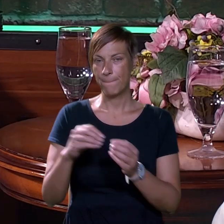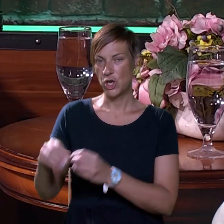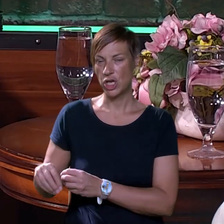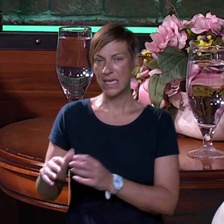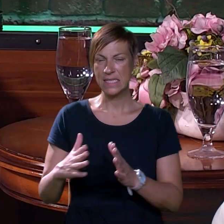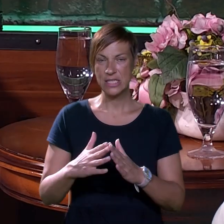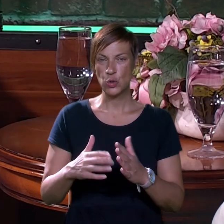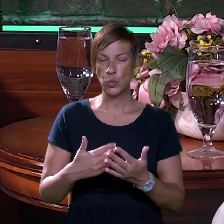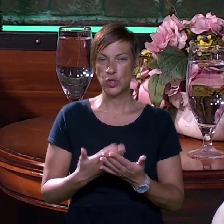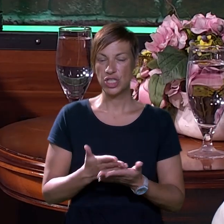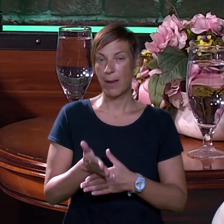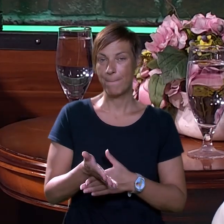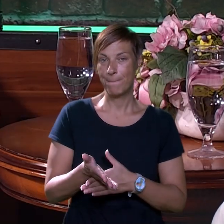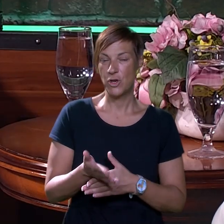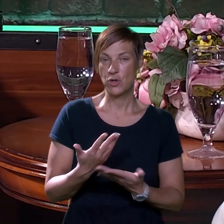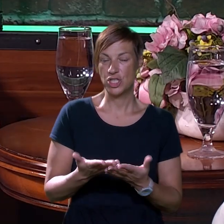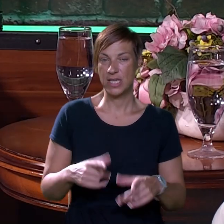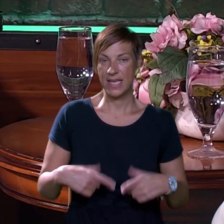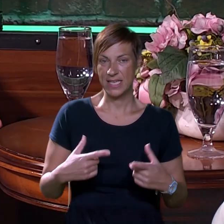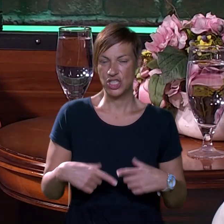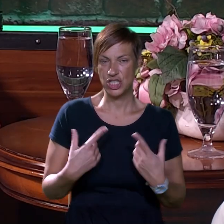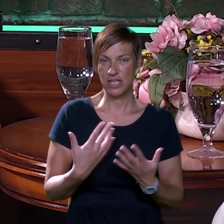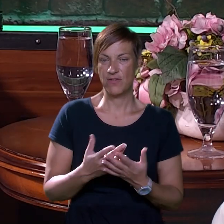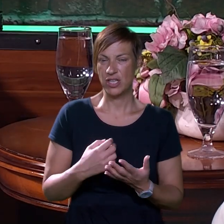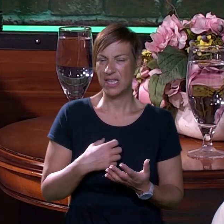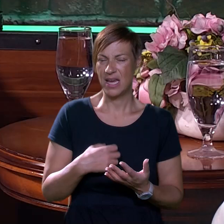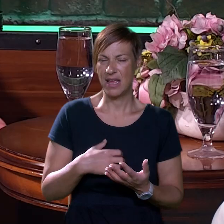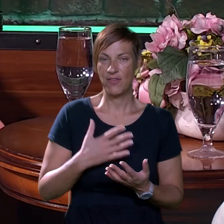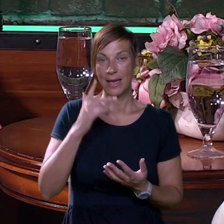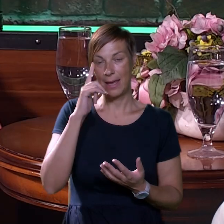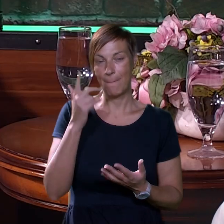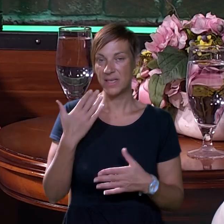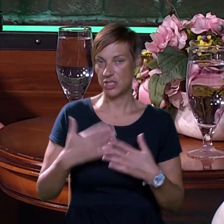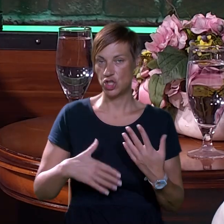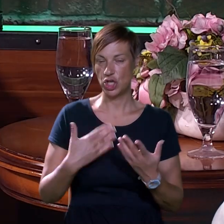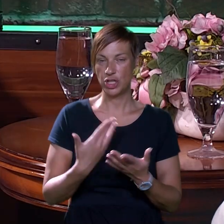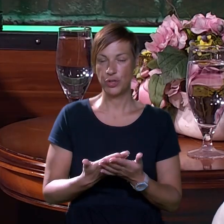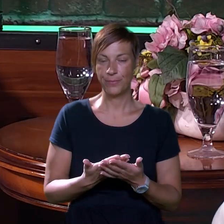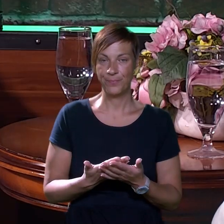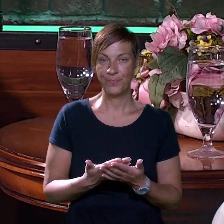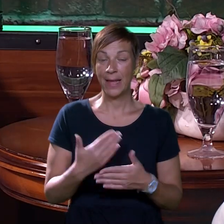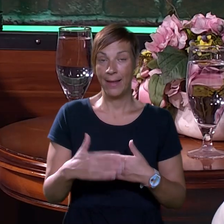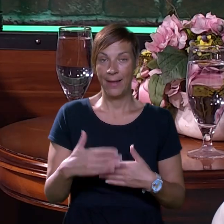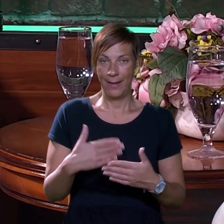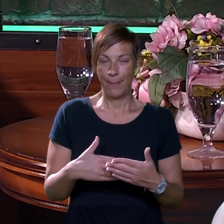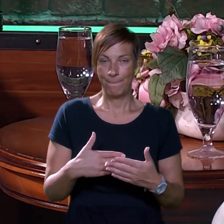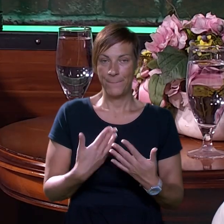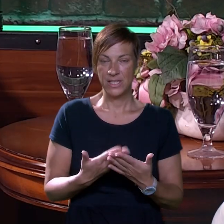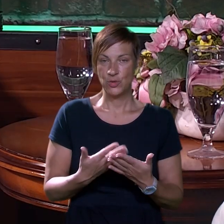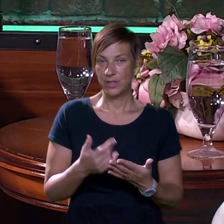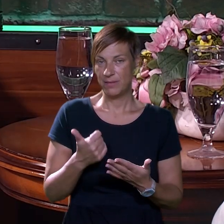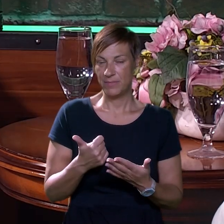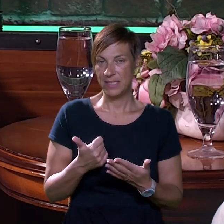iz svoje kuće, znači prođeš nekakve životne nevolje i misliš to je to. Međutim,